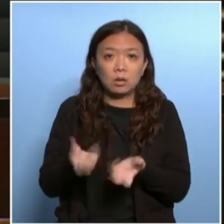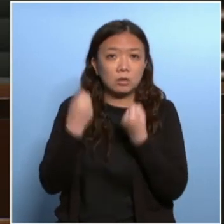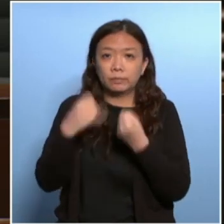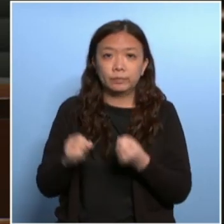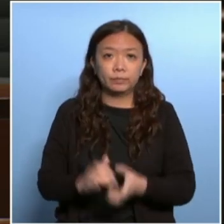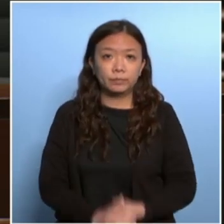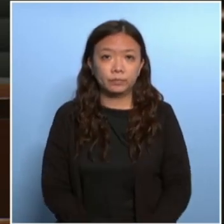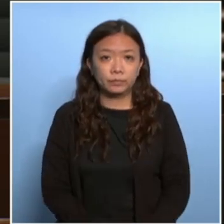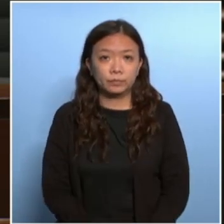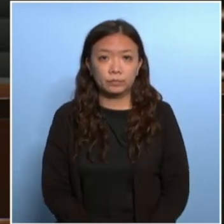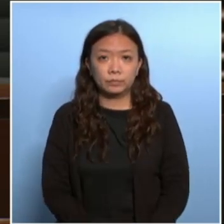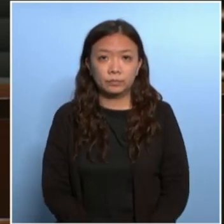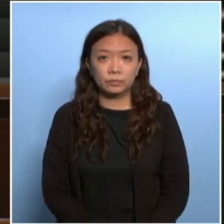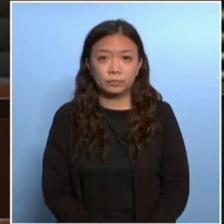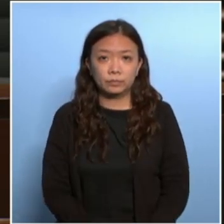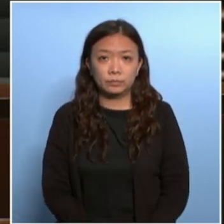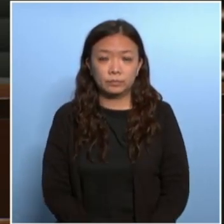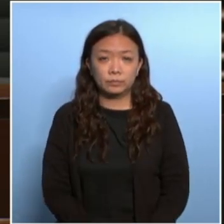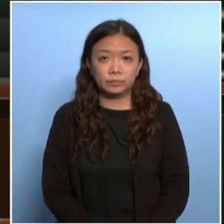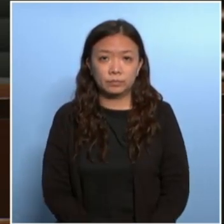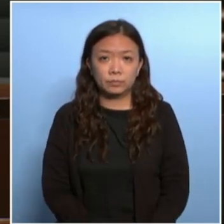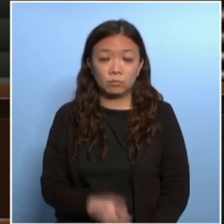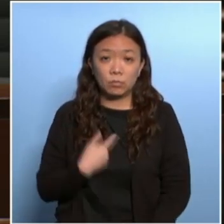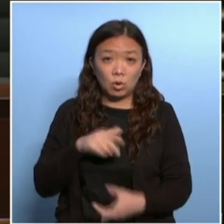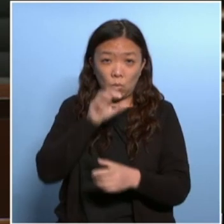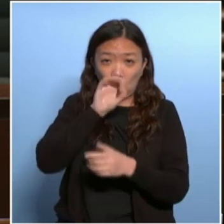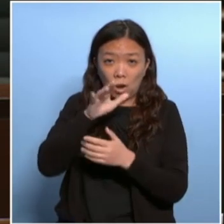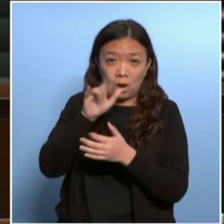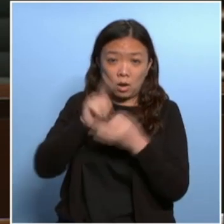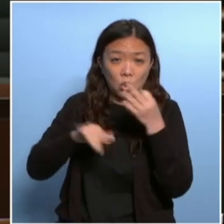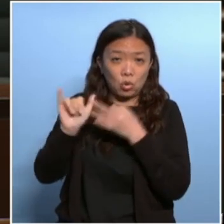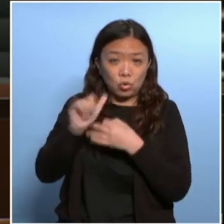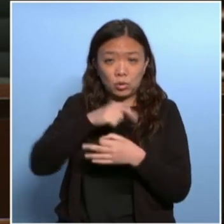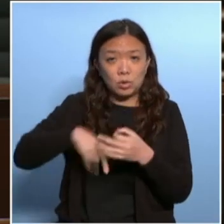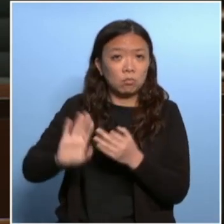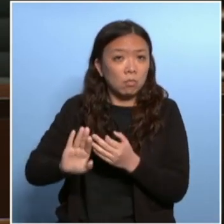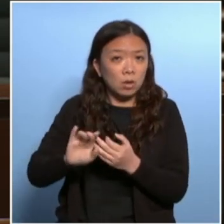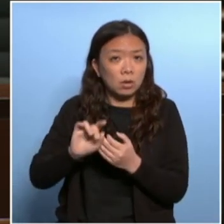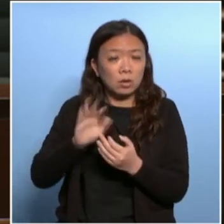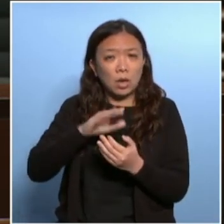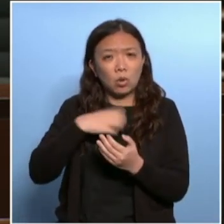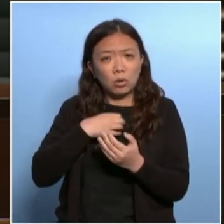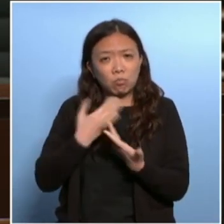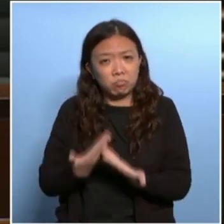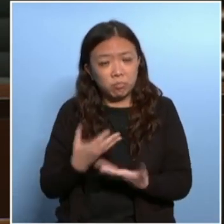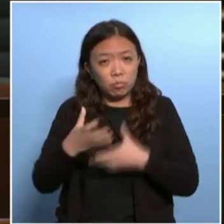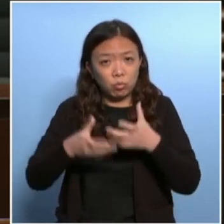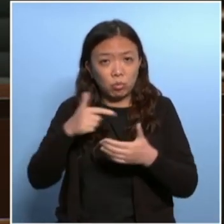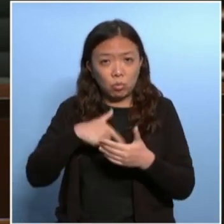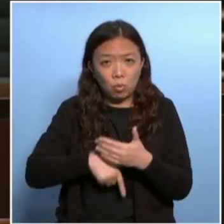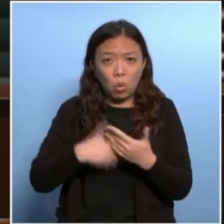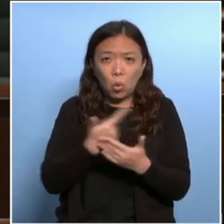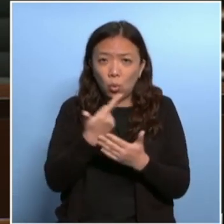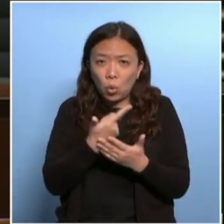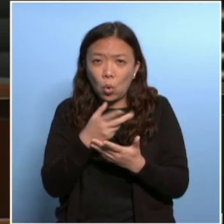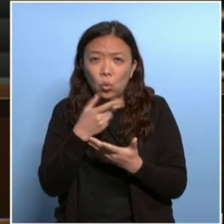到。即是我不是說容議員，但是我越來越多發覺本會很多玻璃心，只要你說